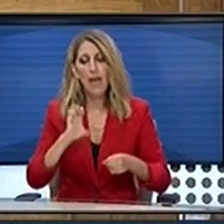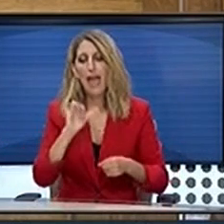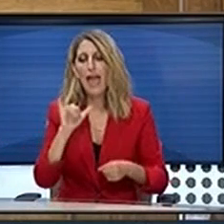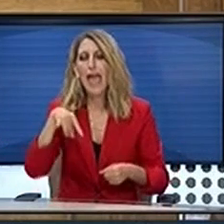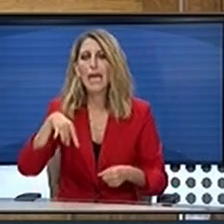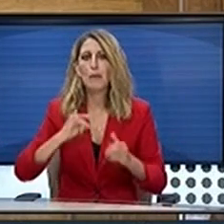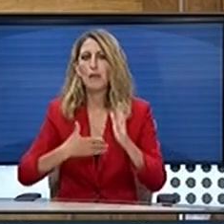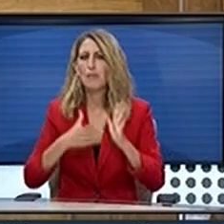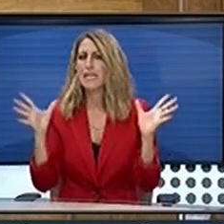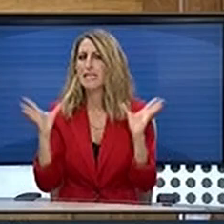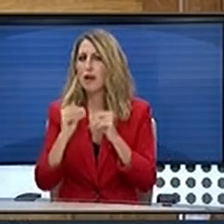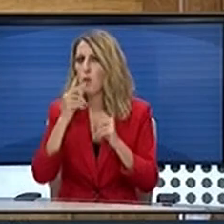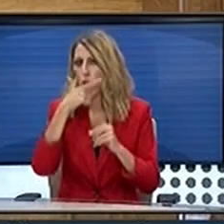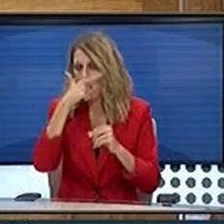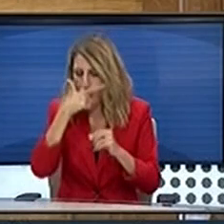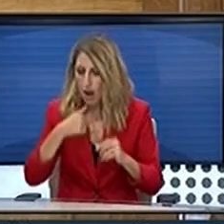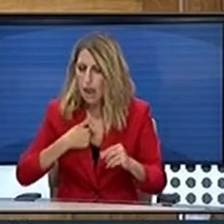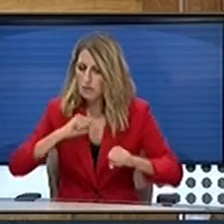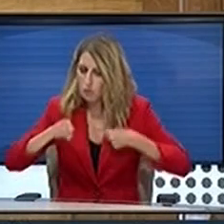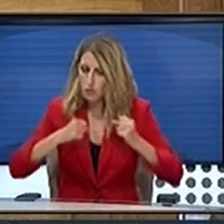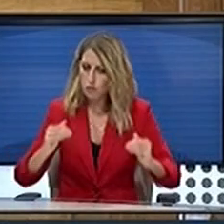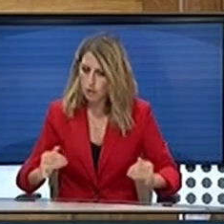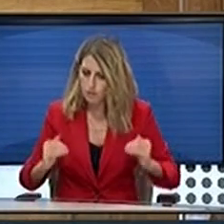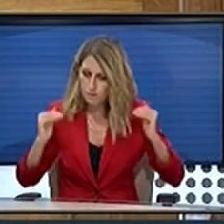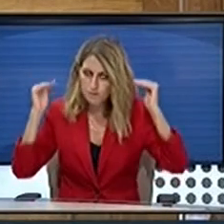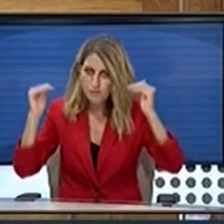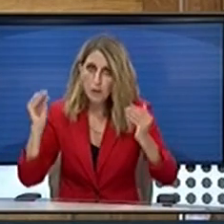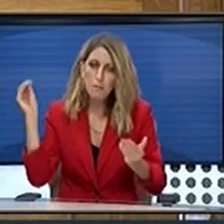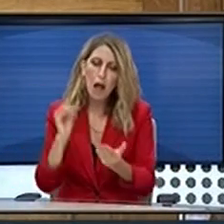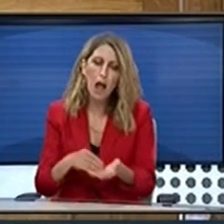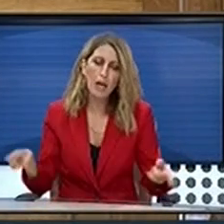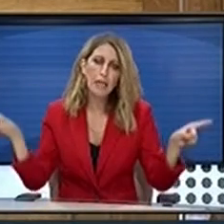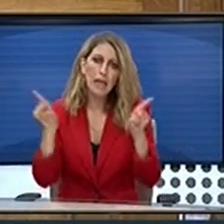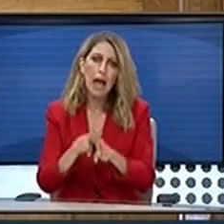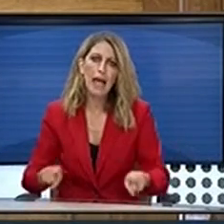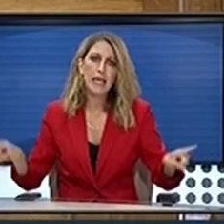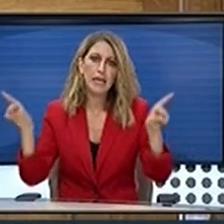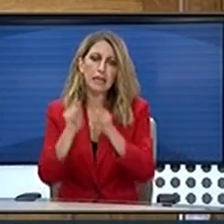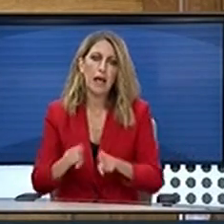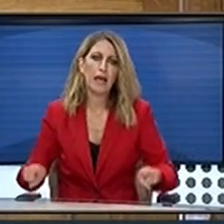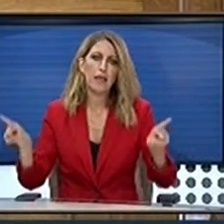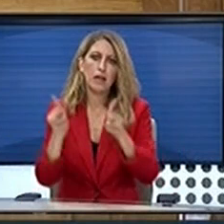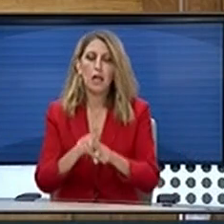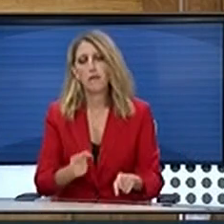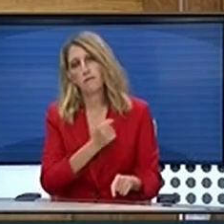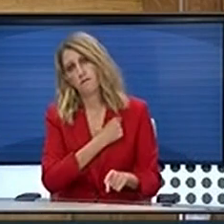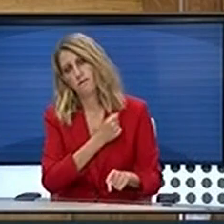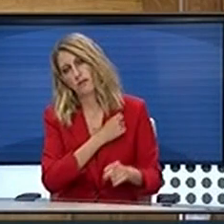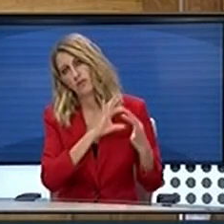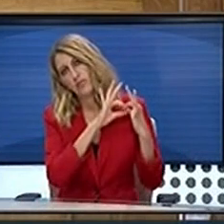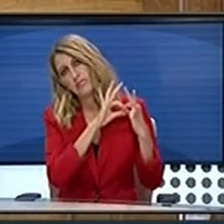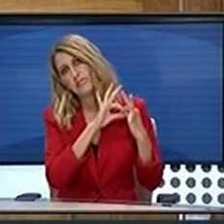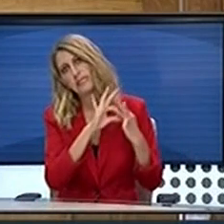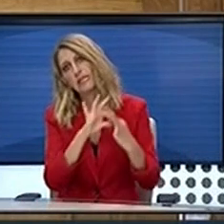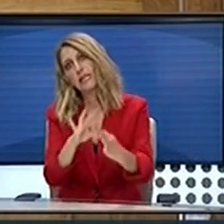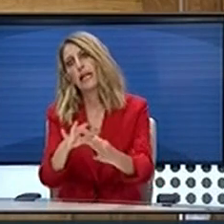Καμία πρωτοτυπία, σίγουρη αποτυχία. Όπως όλα τα προηγούμενα, έτσι και τώρα, κύριε Τσίπρα,